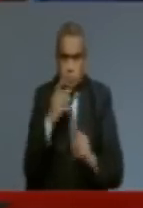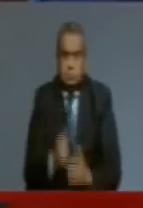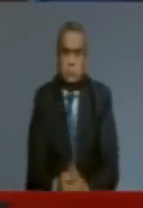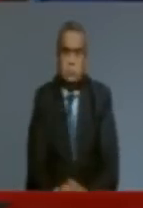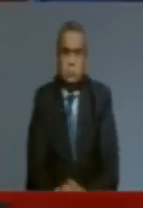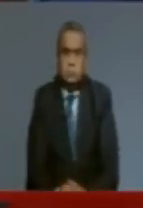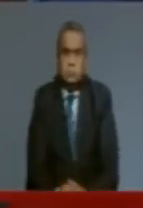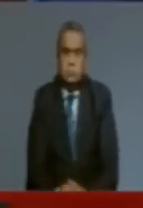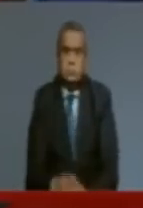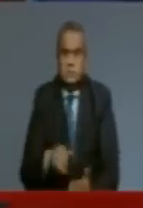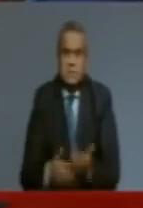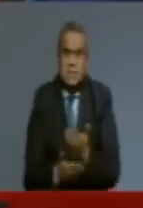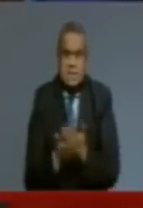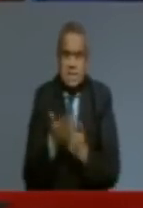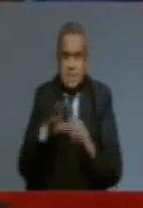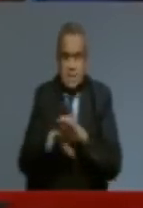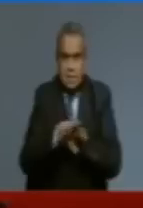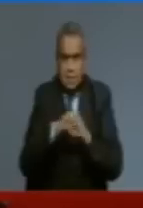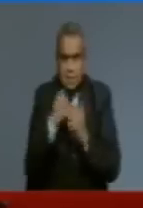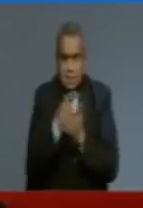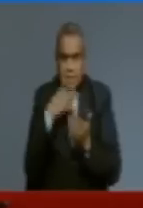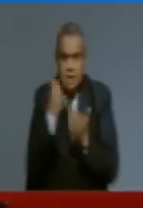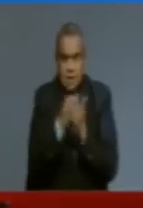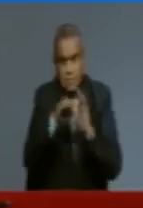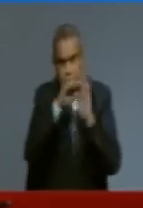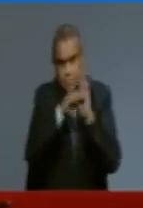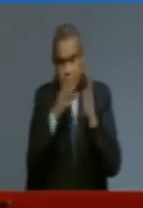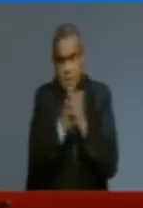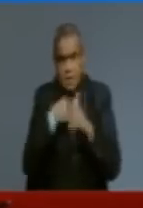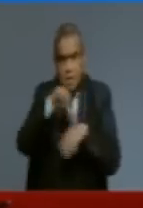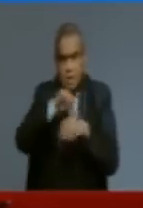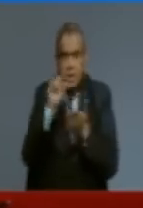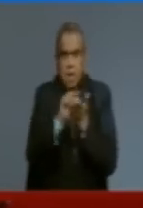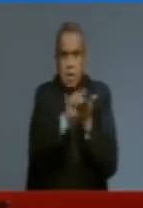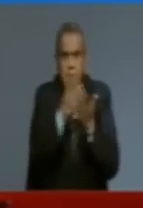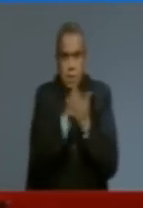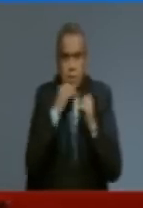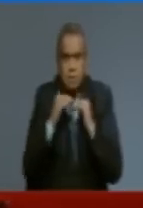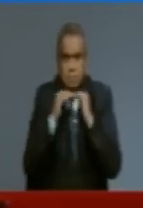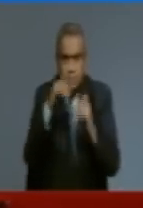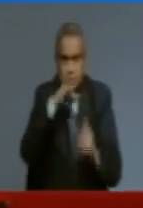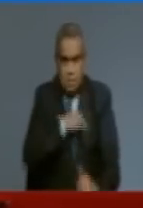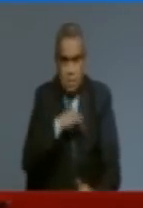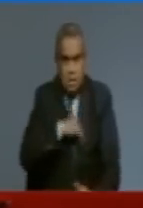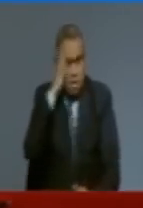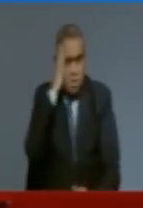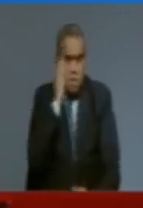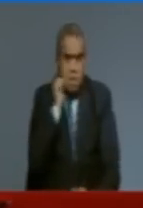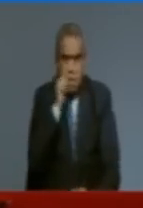مصادر جديدة للإيرادات كي تحصل البلدان على الاستقرار. نحن نعرف الآن